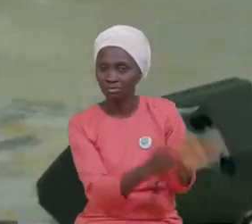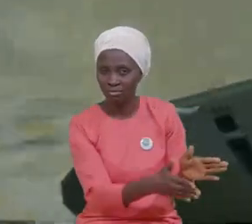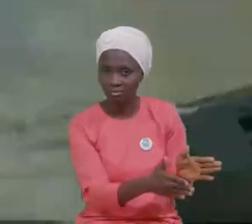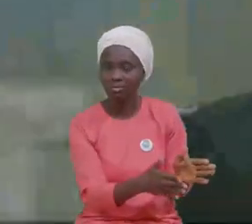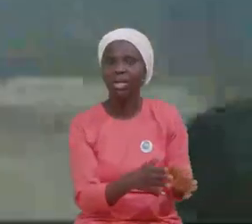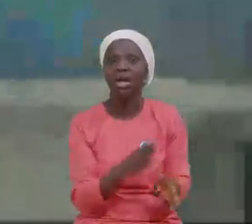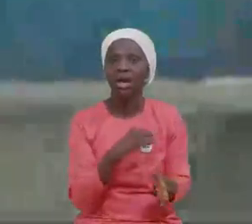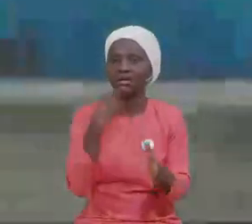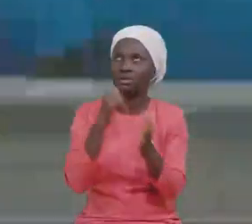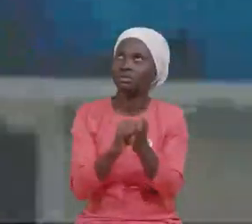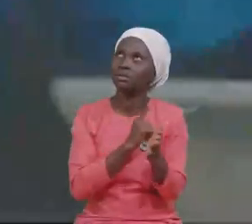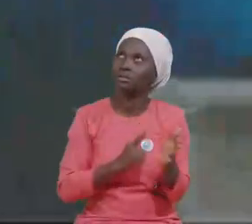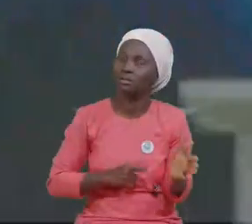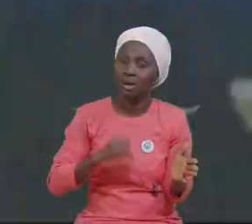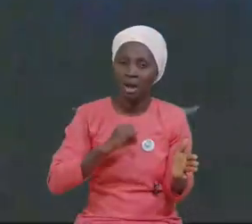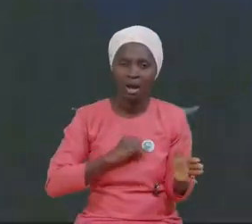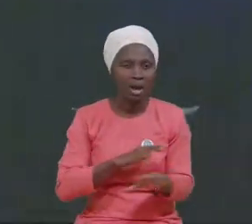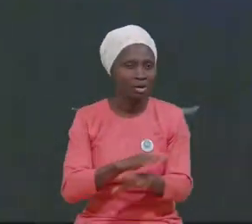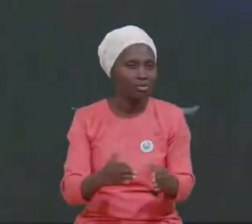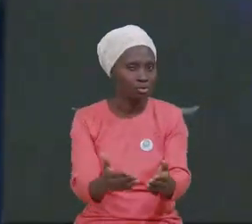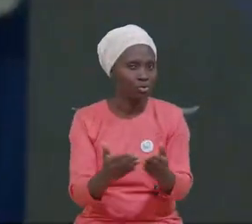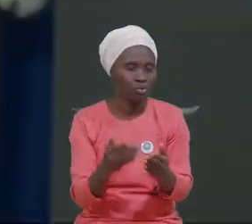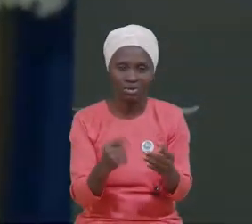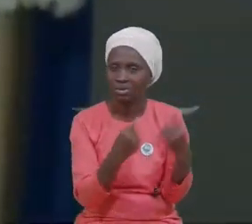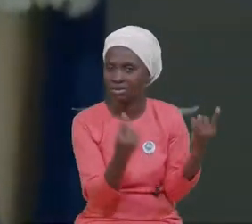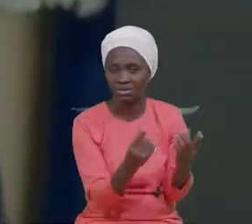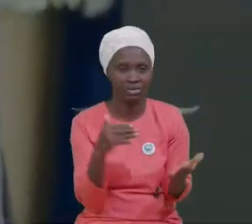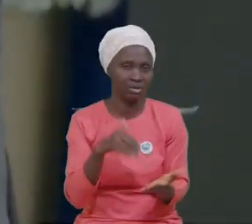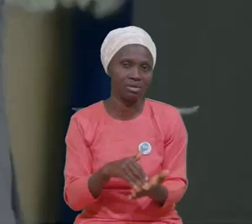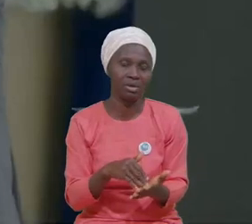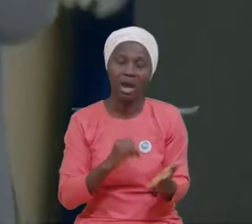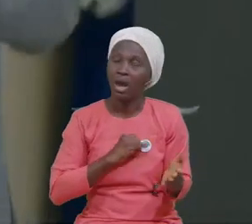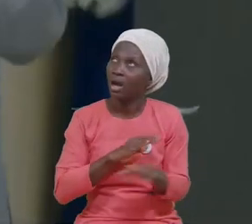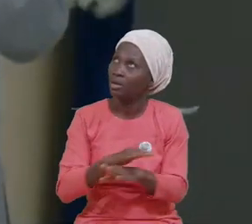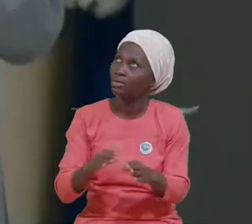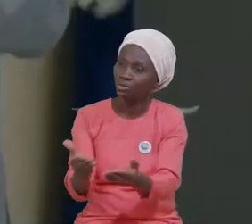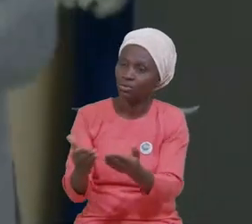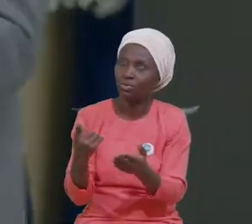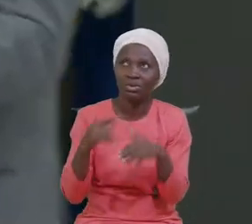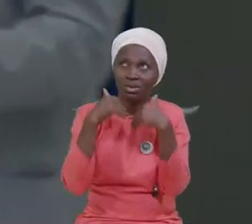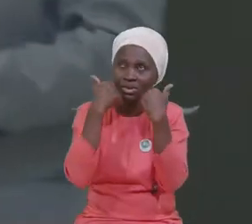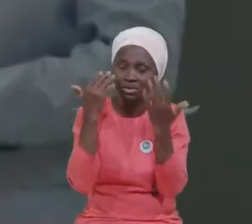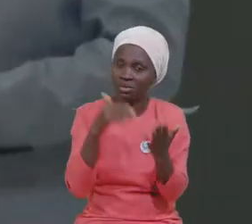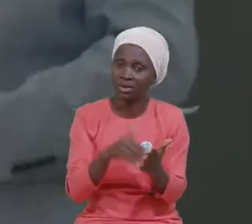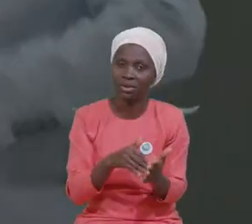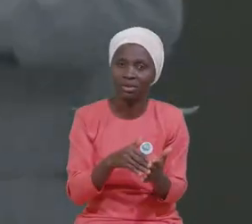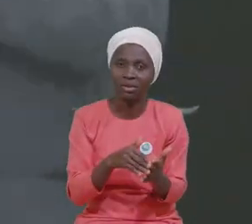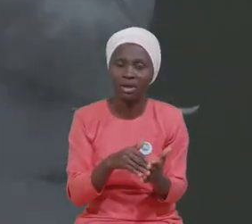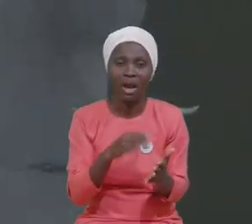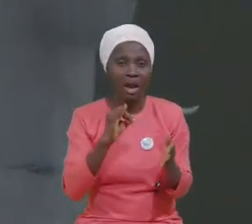derrière, et tu dis, Seigneur, je ne veux plus ces péchés, je ne veux plus la